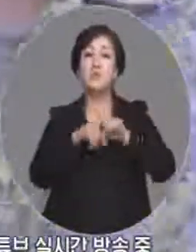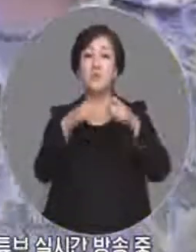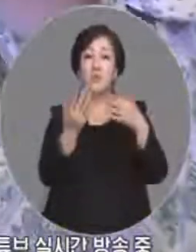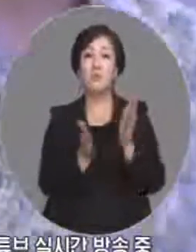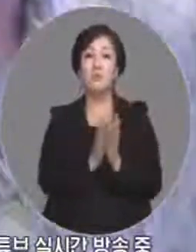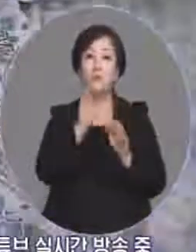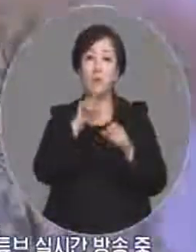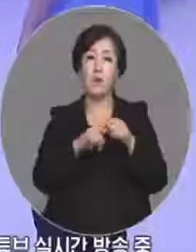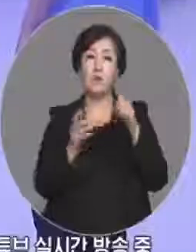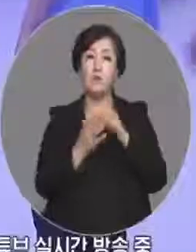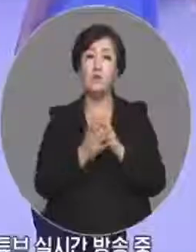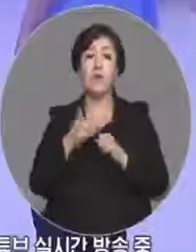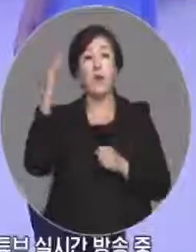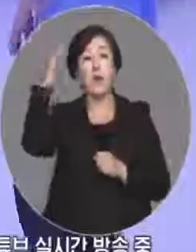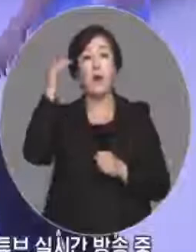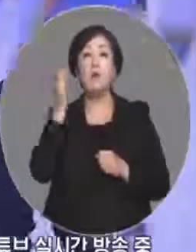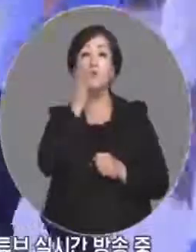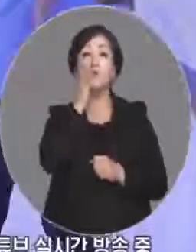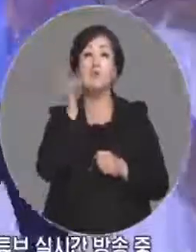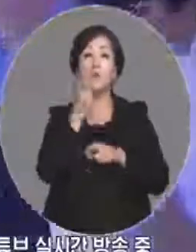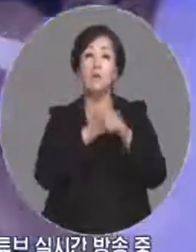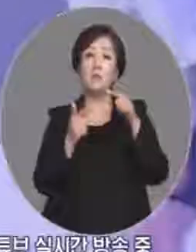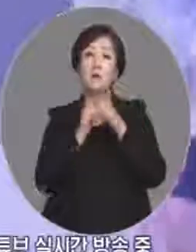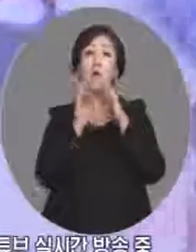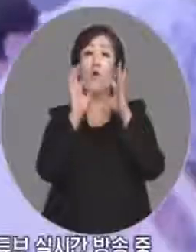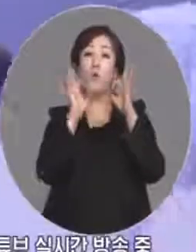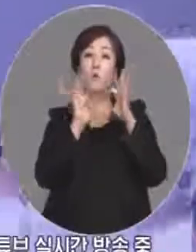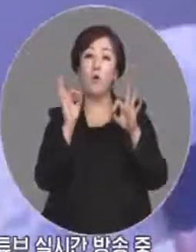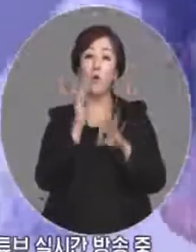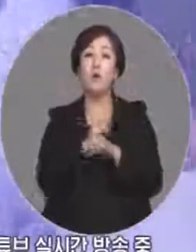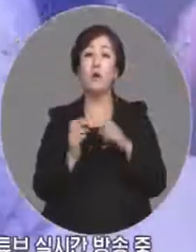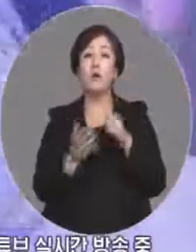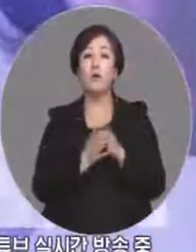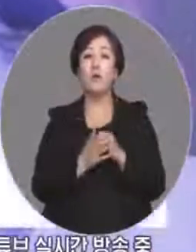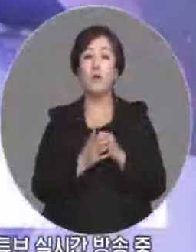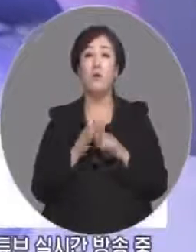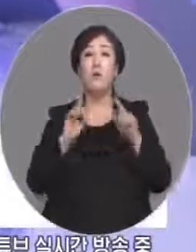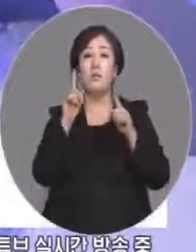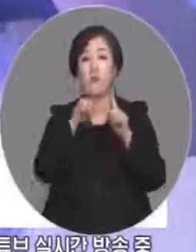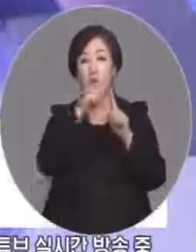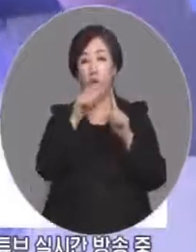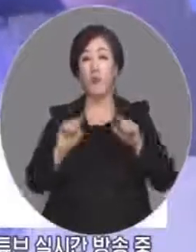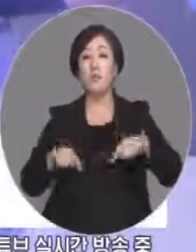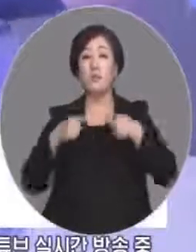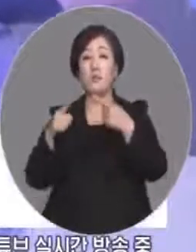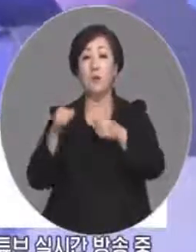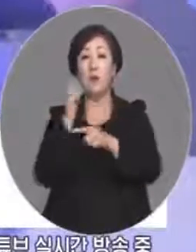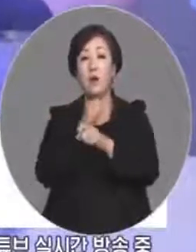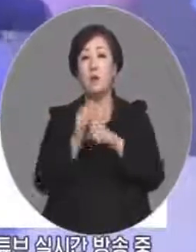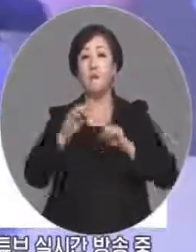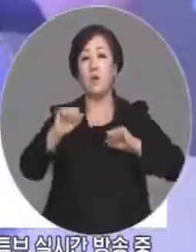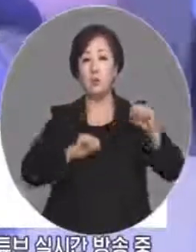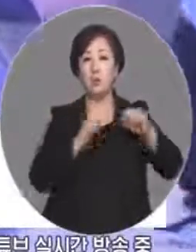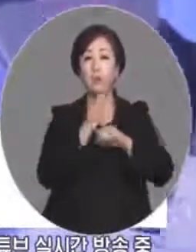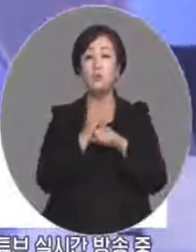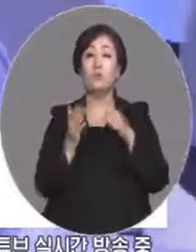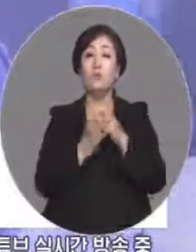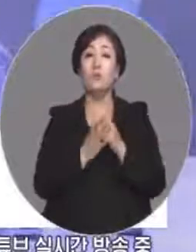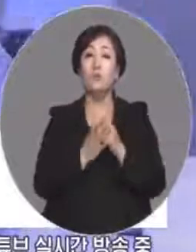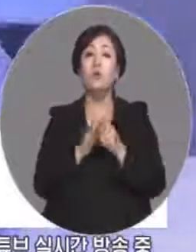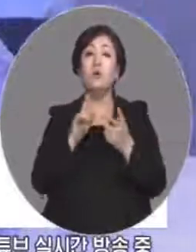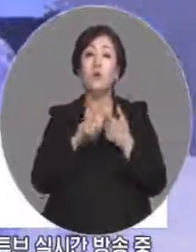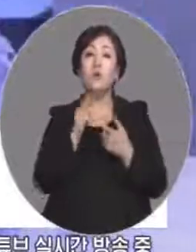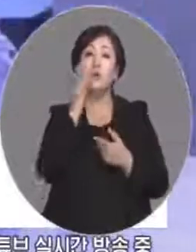목표도 울산과 한국을 널리 알리는 것. 퍼포먼스 대회 참가 활동도 굉장히 많이 했고요. 그리고 이제 울산을 소재로